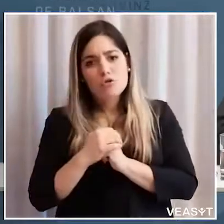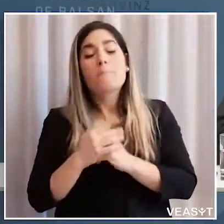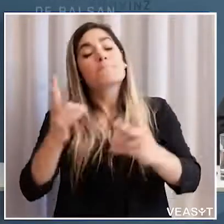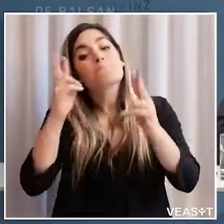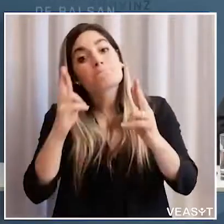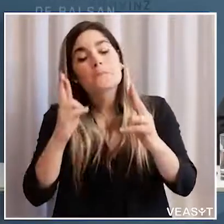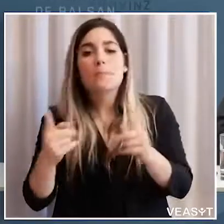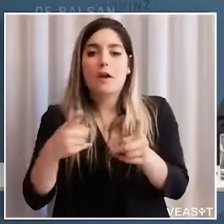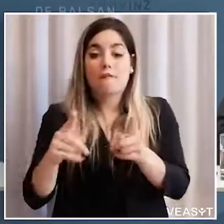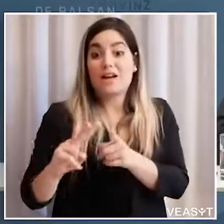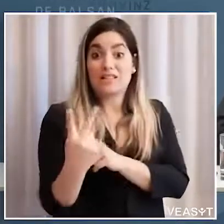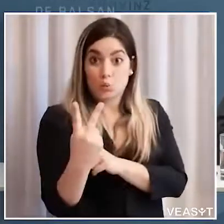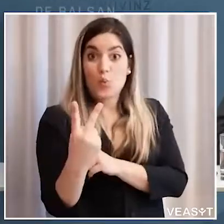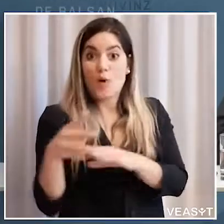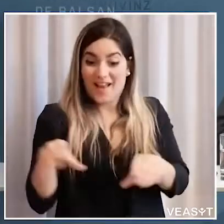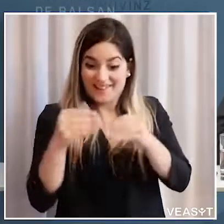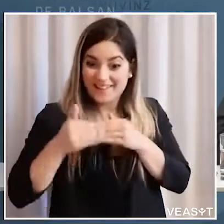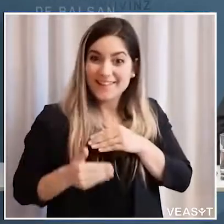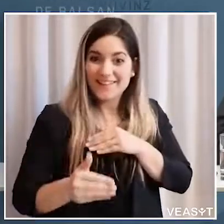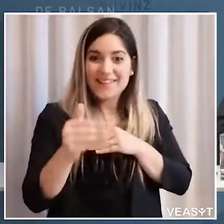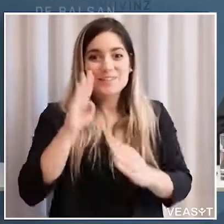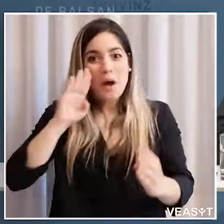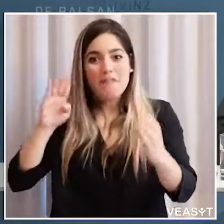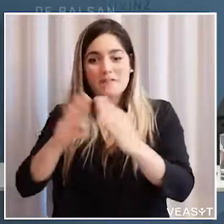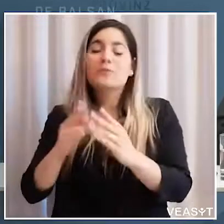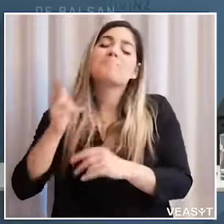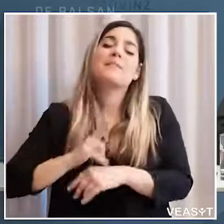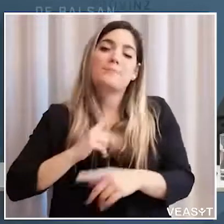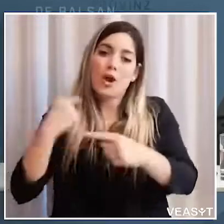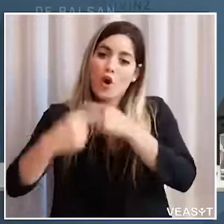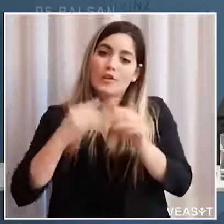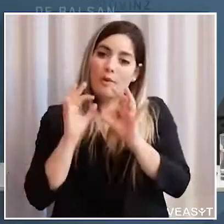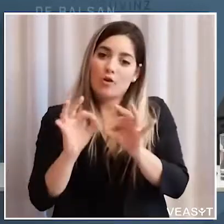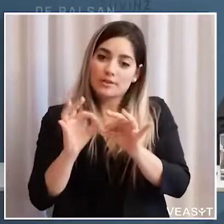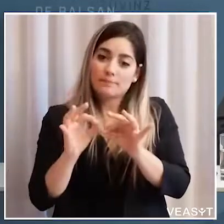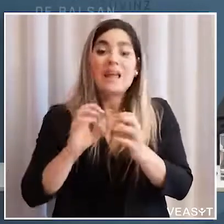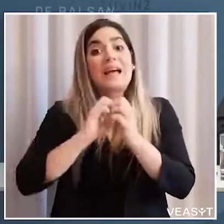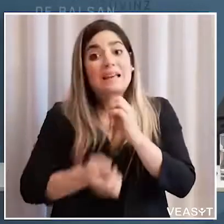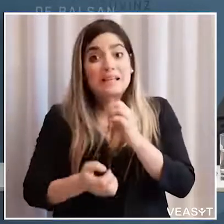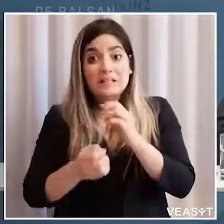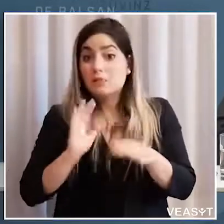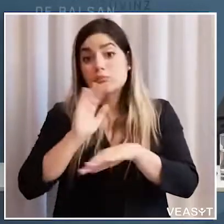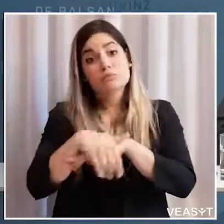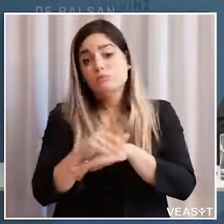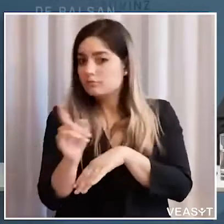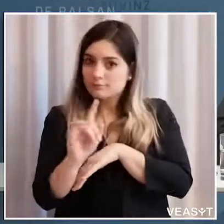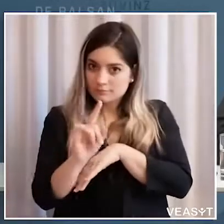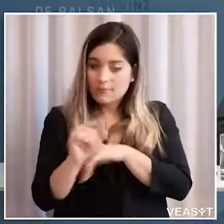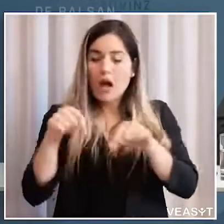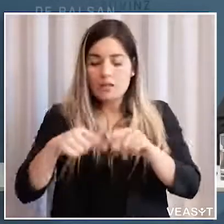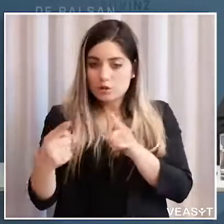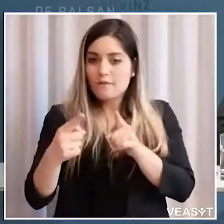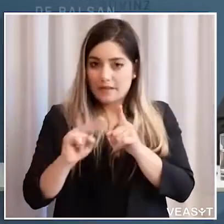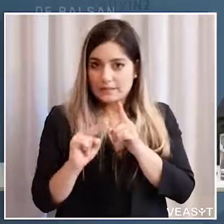così anche in questa fase 2 che adesso andiamo affrontare la crisi non è superata siamo entrati una nuova